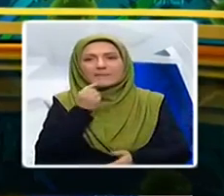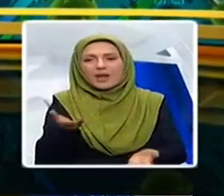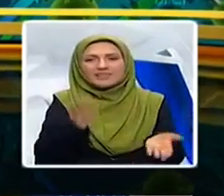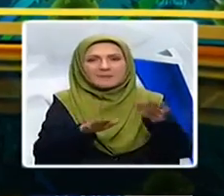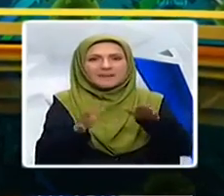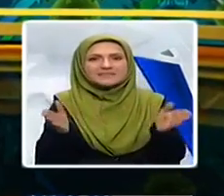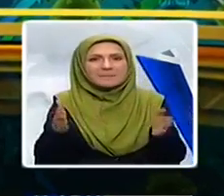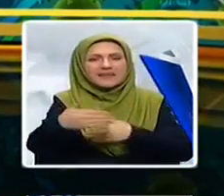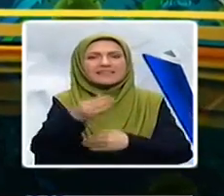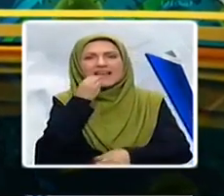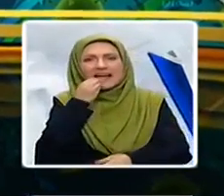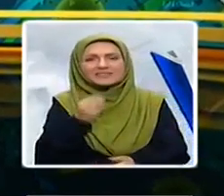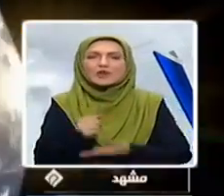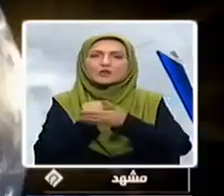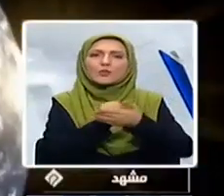آوری شده.